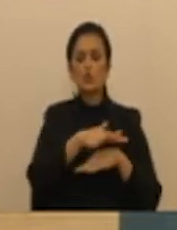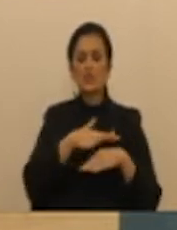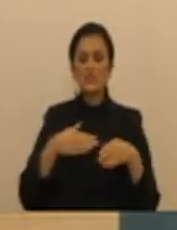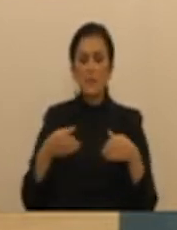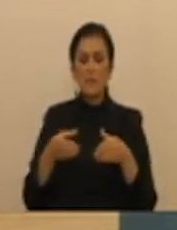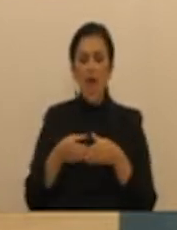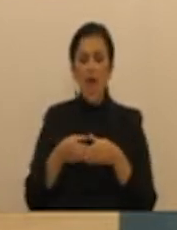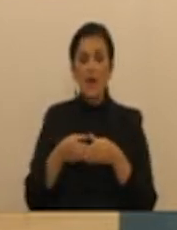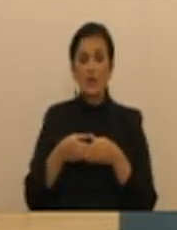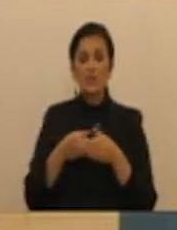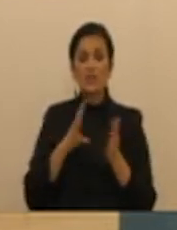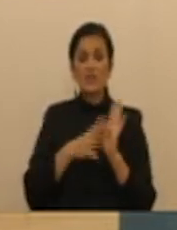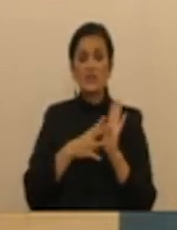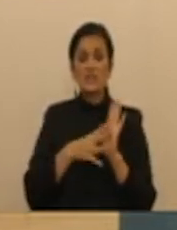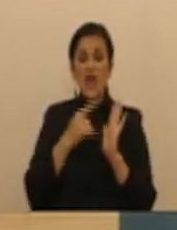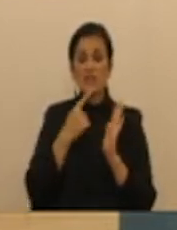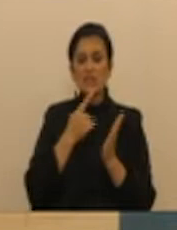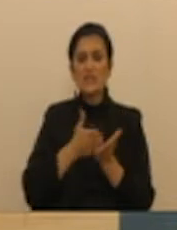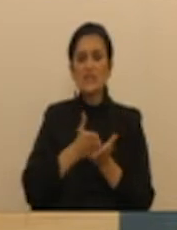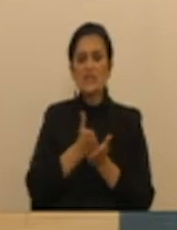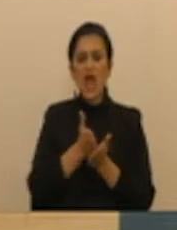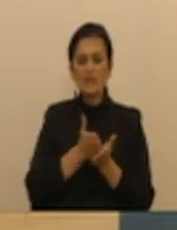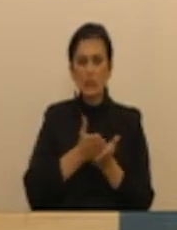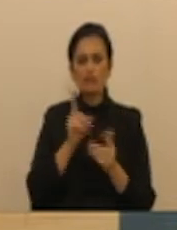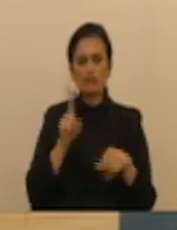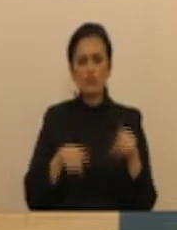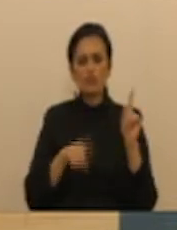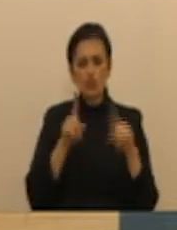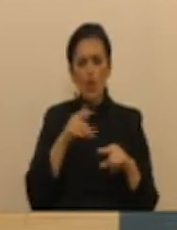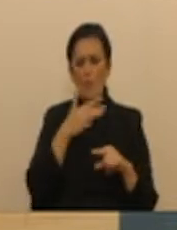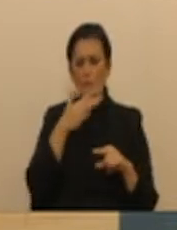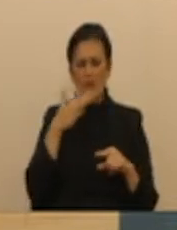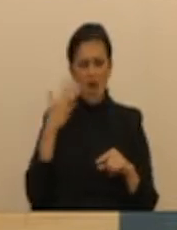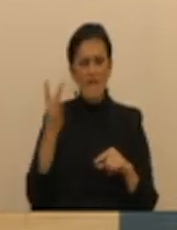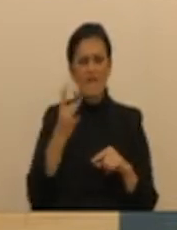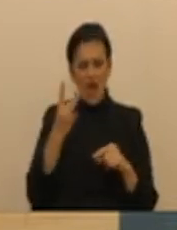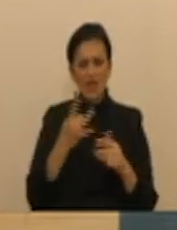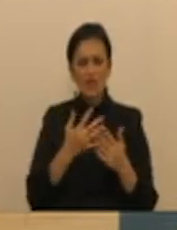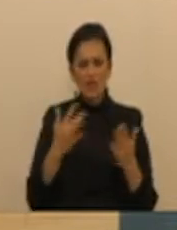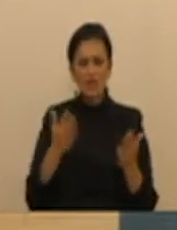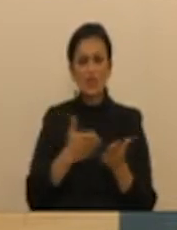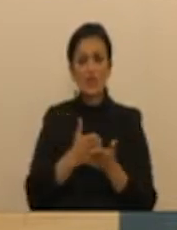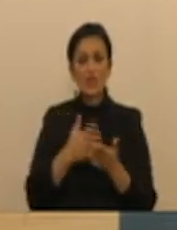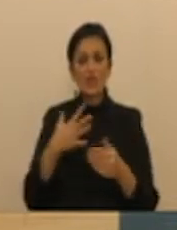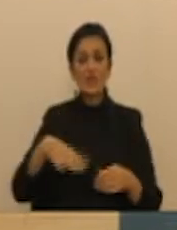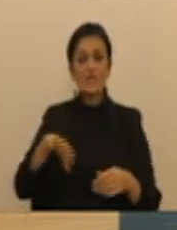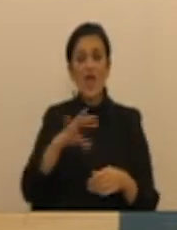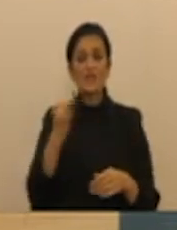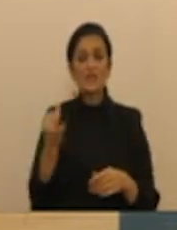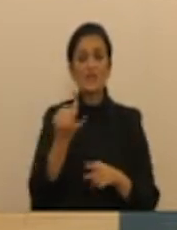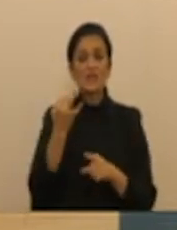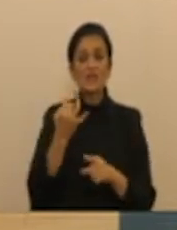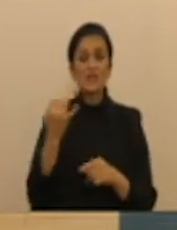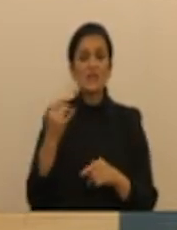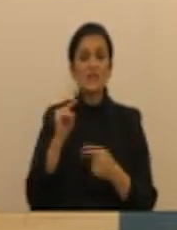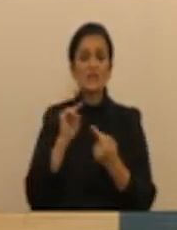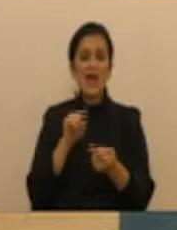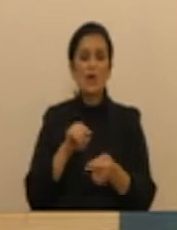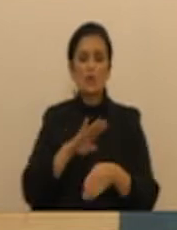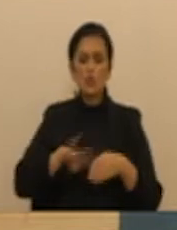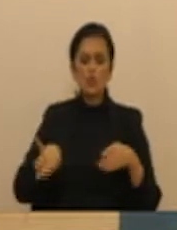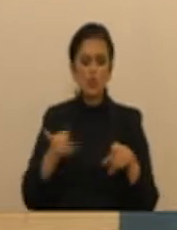რომელიც 9 წლის განმავლობაში ზოგჯერ და მრავალჯერ ქვეყნის ინტერესების საწინააღმდეგოდ